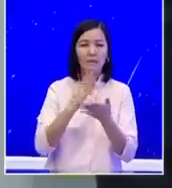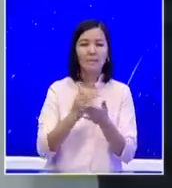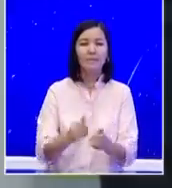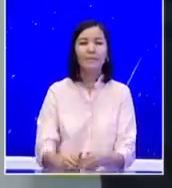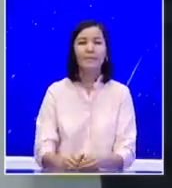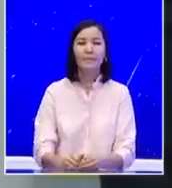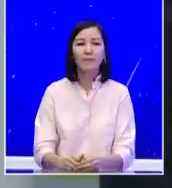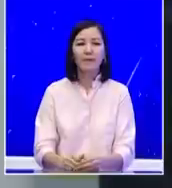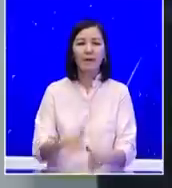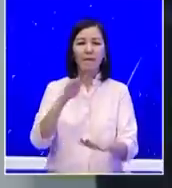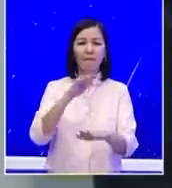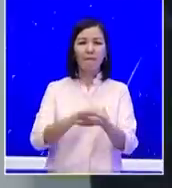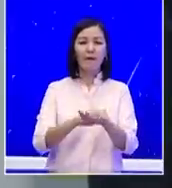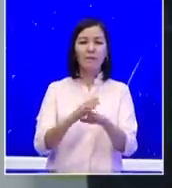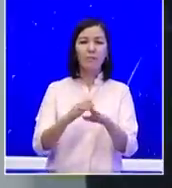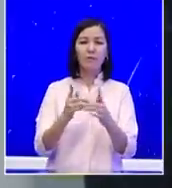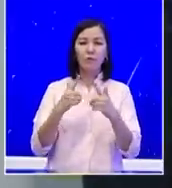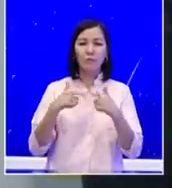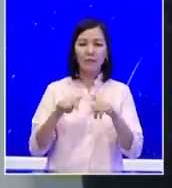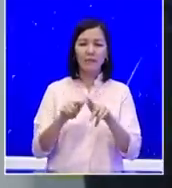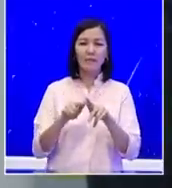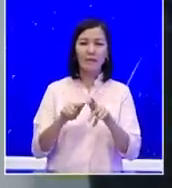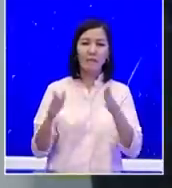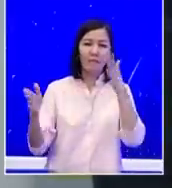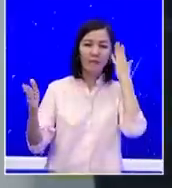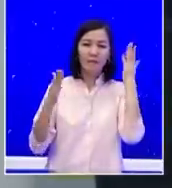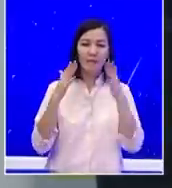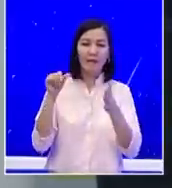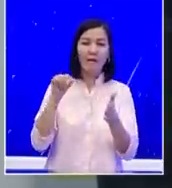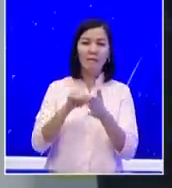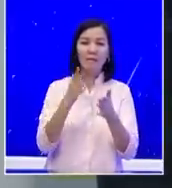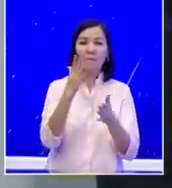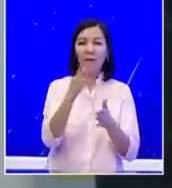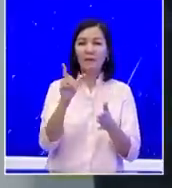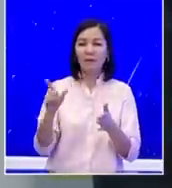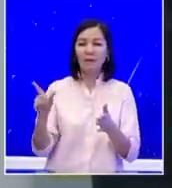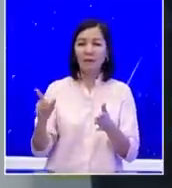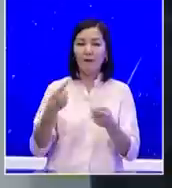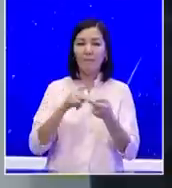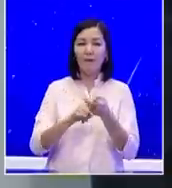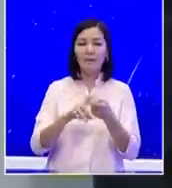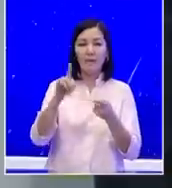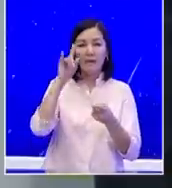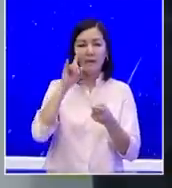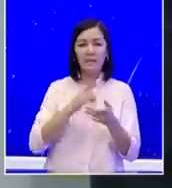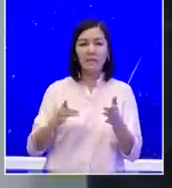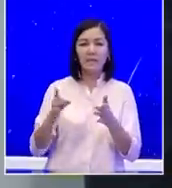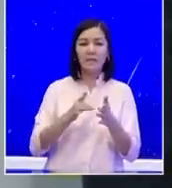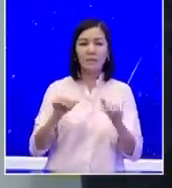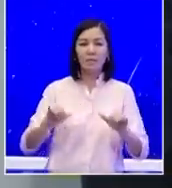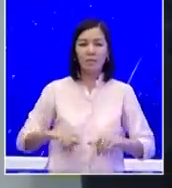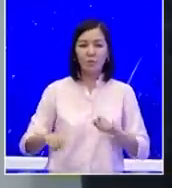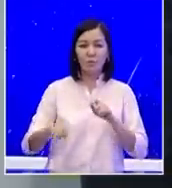Бұл факт бойынша ұйымдастырылған пикникке қатысқан 5 ұйымдастырушы азаматқа қатысты Қазақстан Республикасының әкімшілік құқық бұзушылық